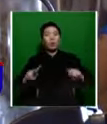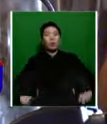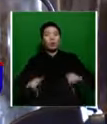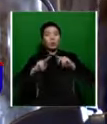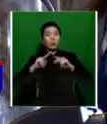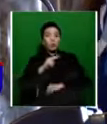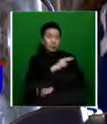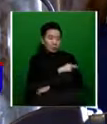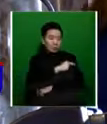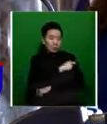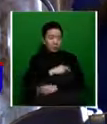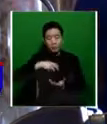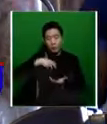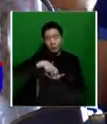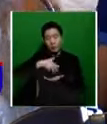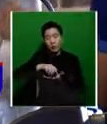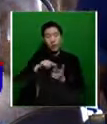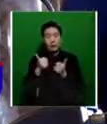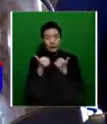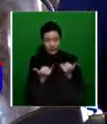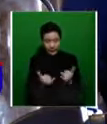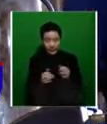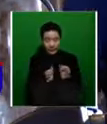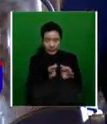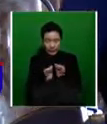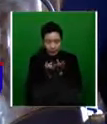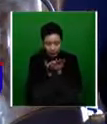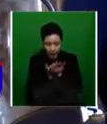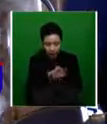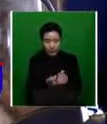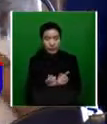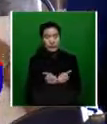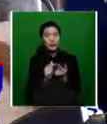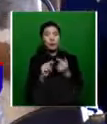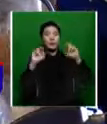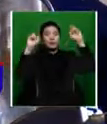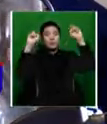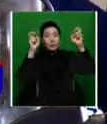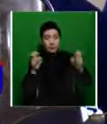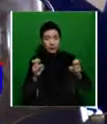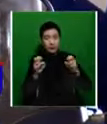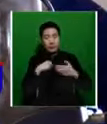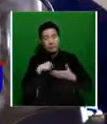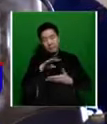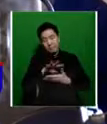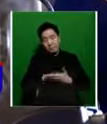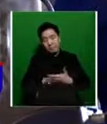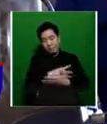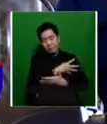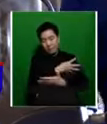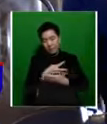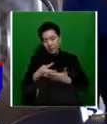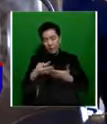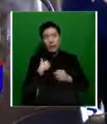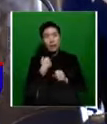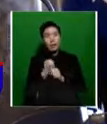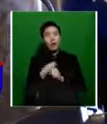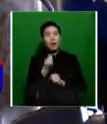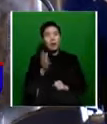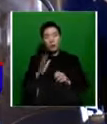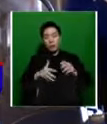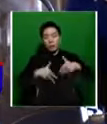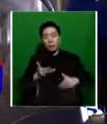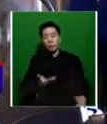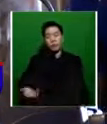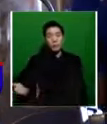กระทรวงสาธารณสุขนะคะซึ่งจะมาชี้แจงรายละเอียดเรื่องของประเด็นการวางมาตรการในการสร้างความมั่นใ